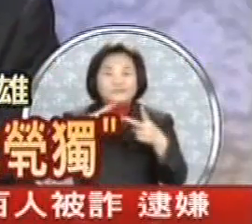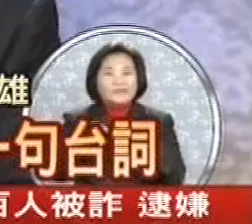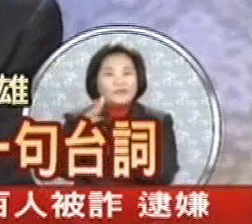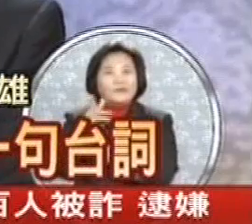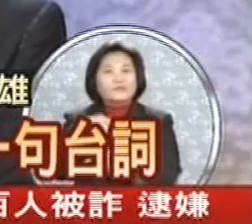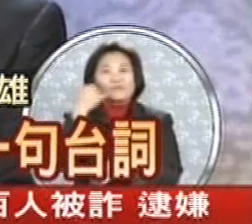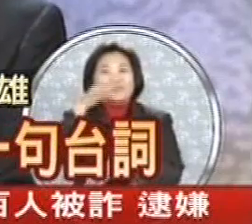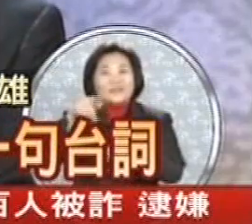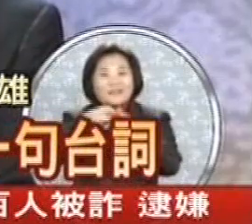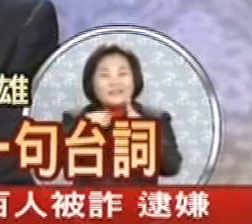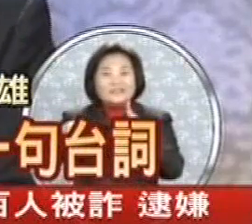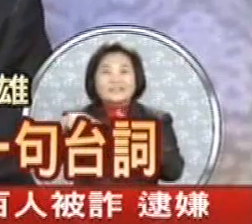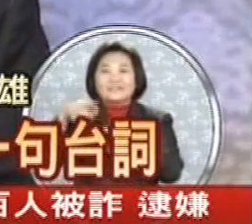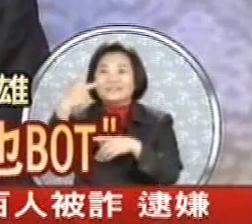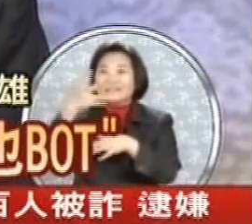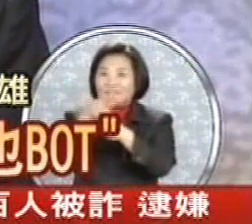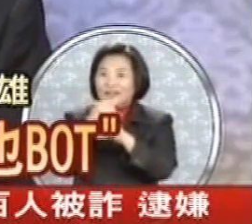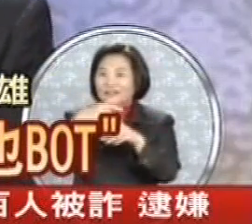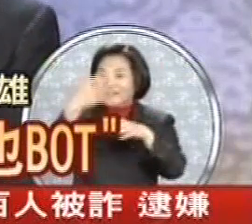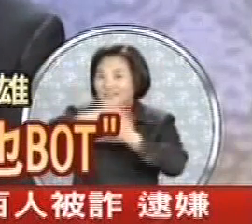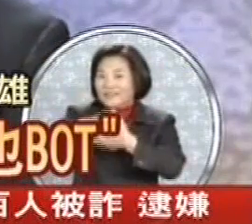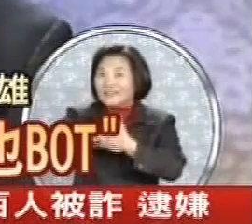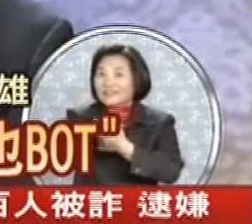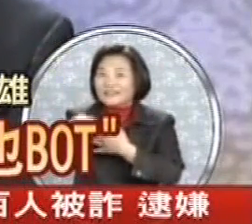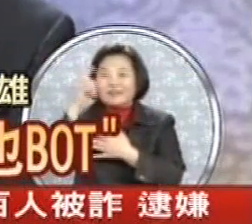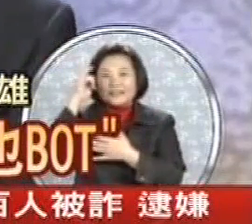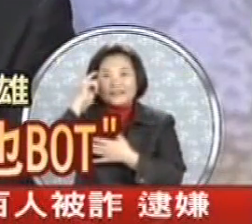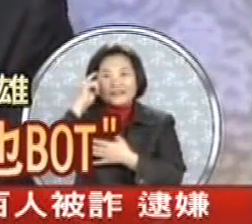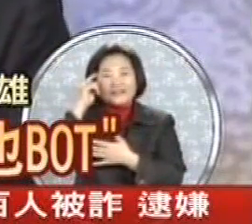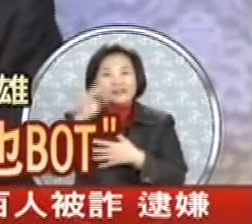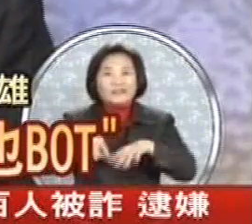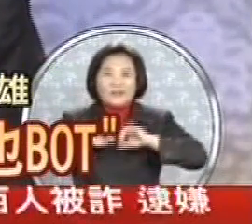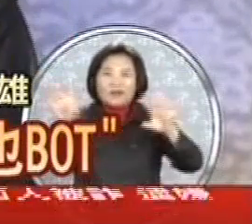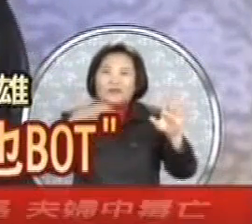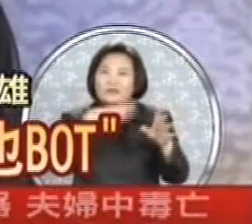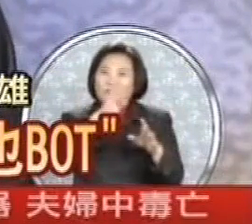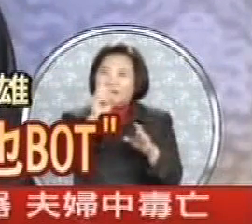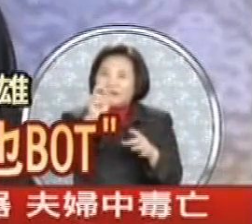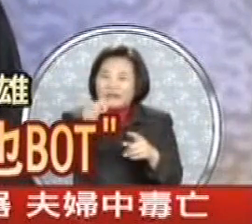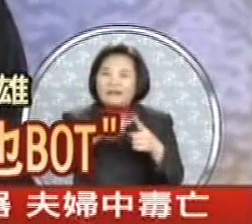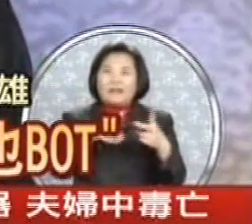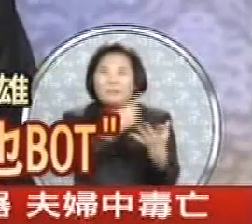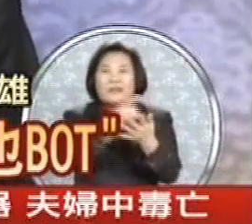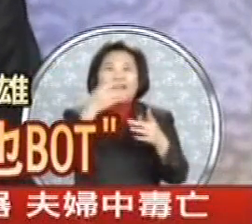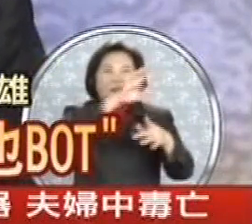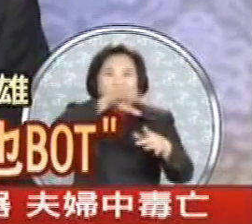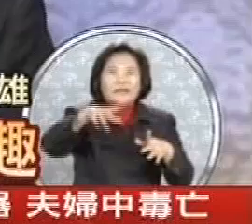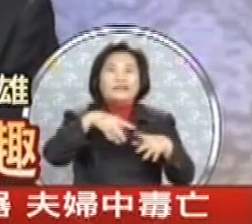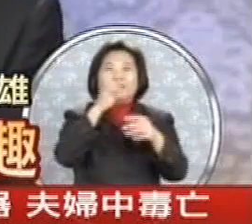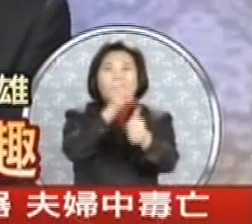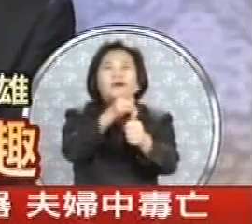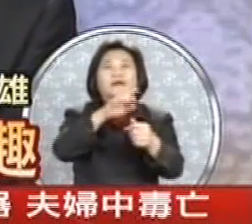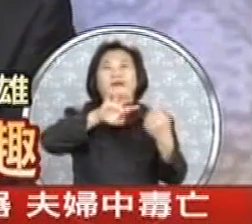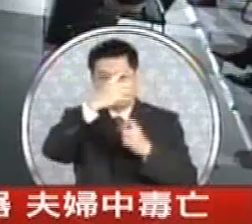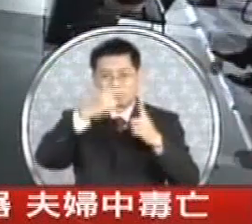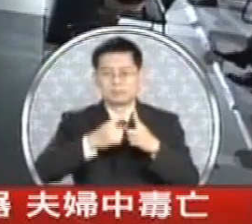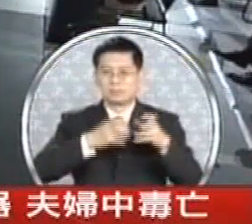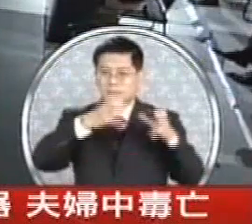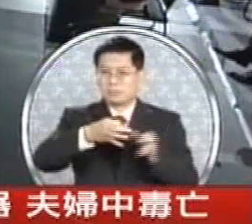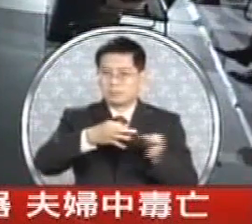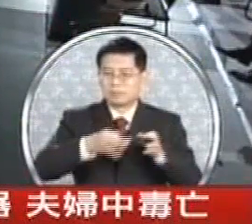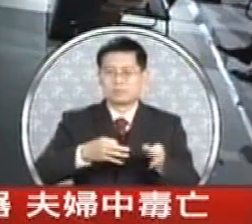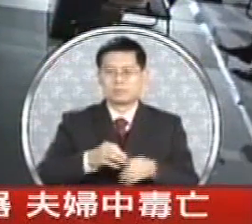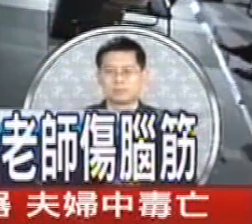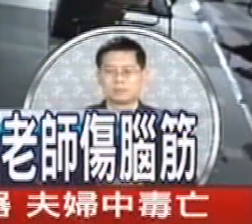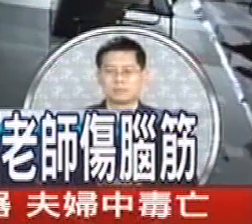海角七号上有句台词叫山也 bot BOT，还也 BOT。 不管是搬出古人说话，或是